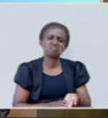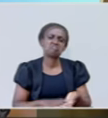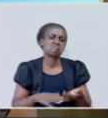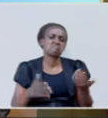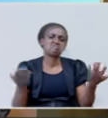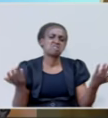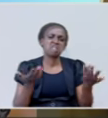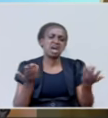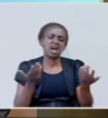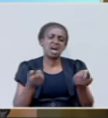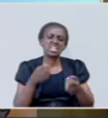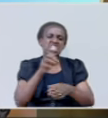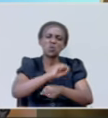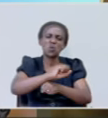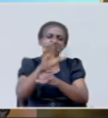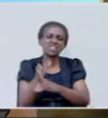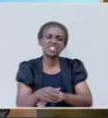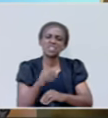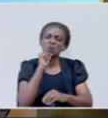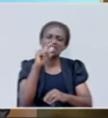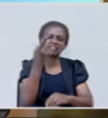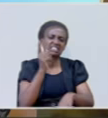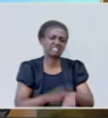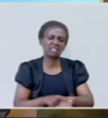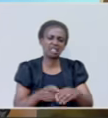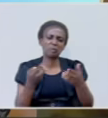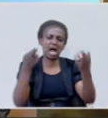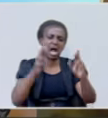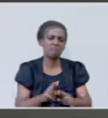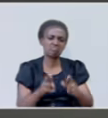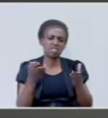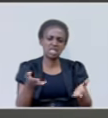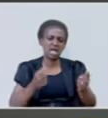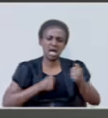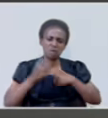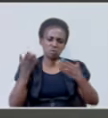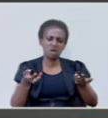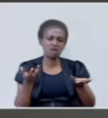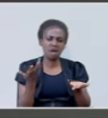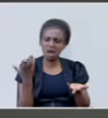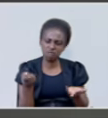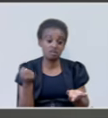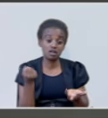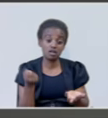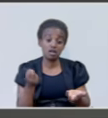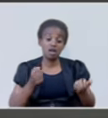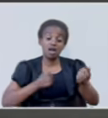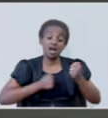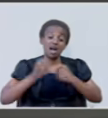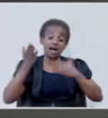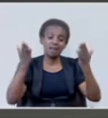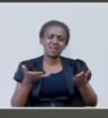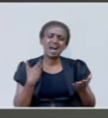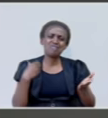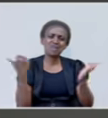coup de pouce qui rappelle aux gens de faire ce qu'ils devaient faire, mais d'une manière plus rapide. Mais cela n'est pas